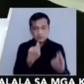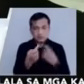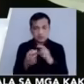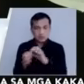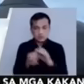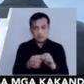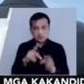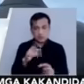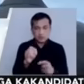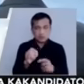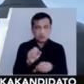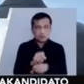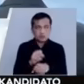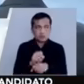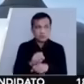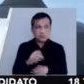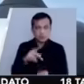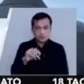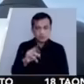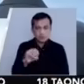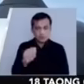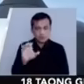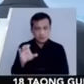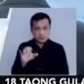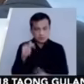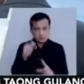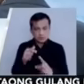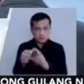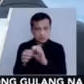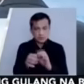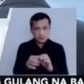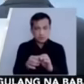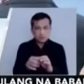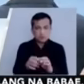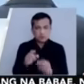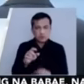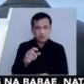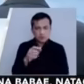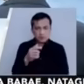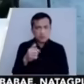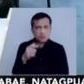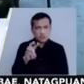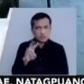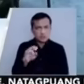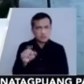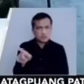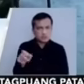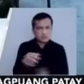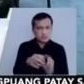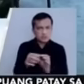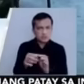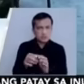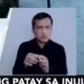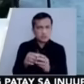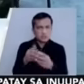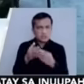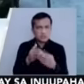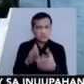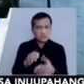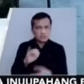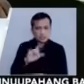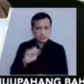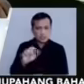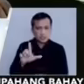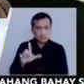sa porak partikular ang kaugnayan niya kay duan renu na sinasabing isa sa mga namumuno sa iligal na operasyon ng